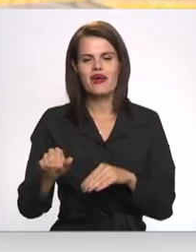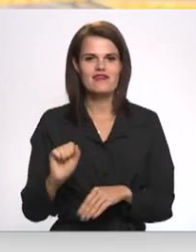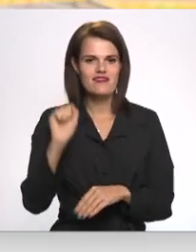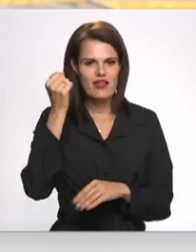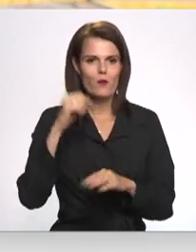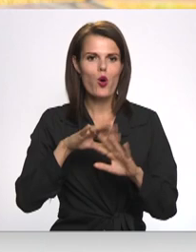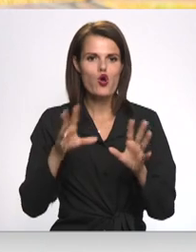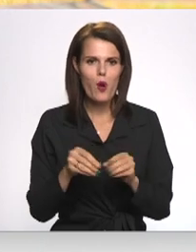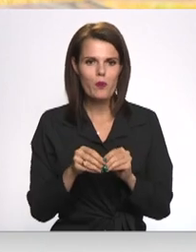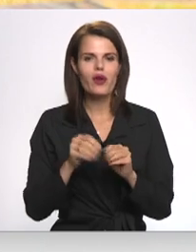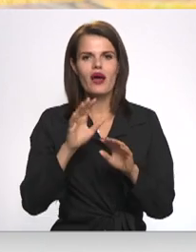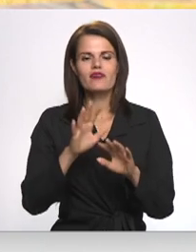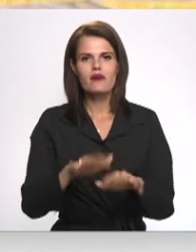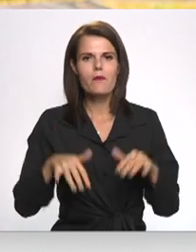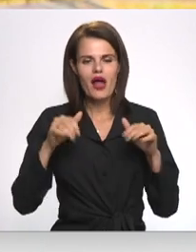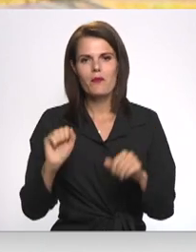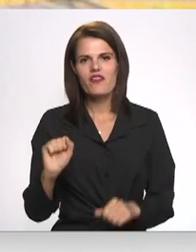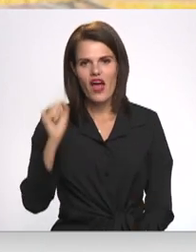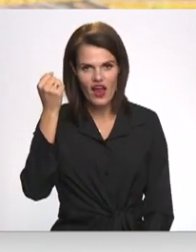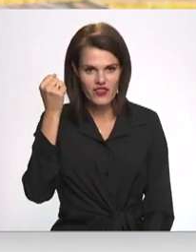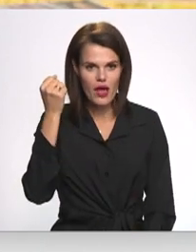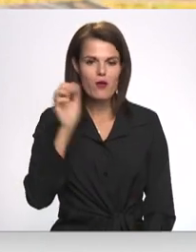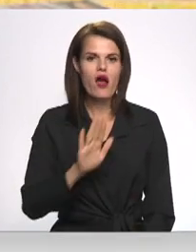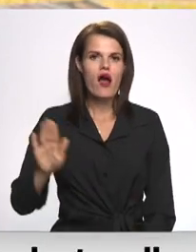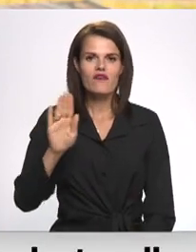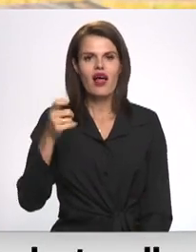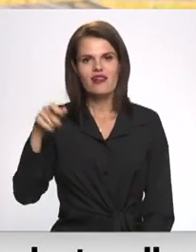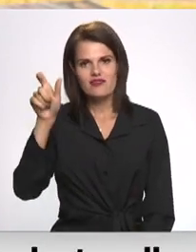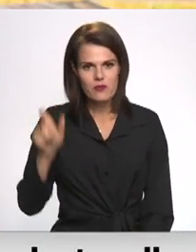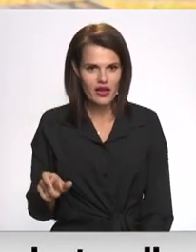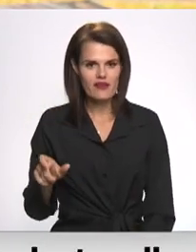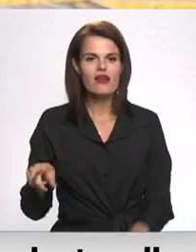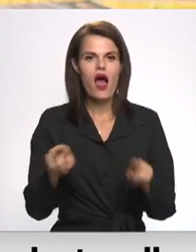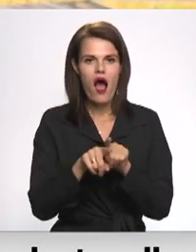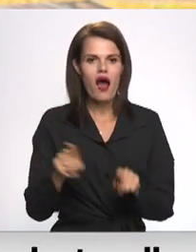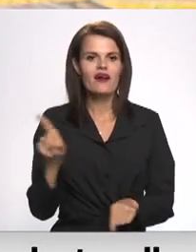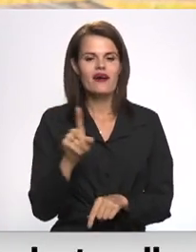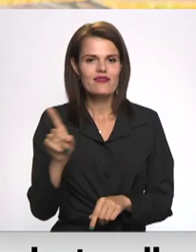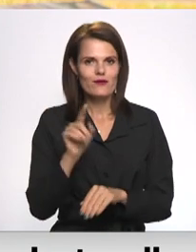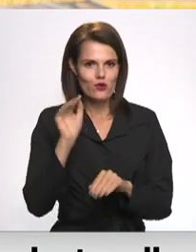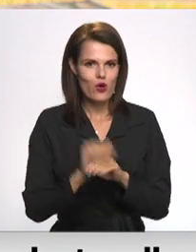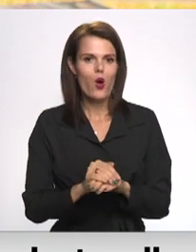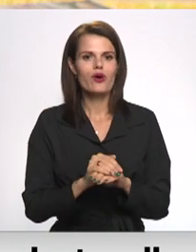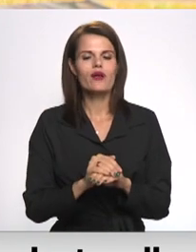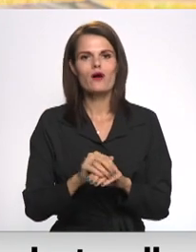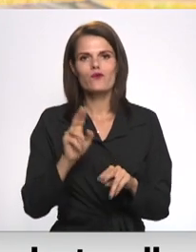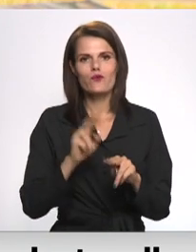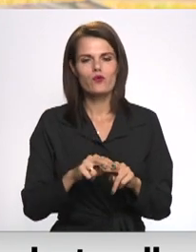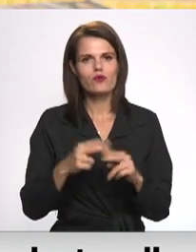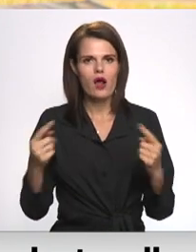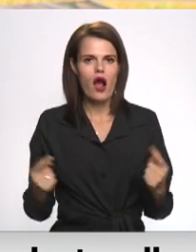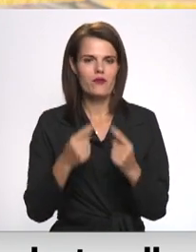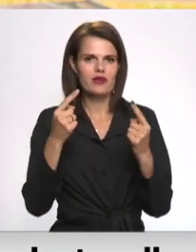demokrātijas komplekts parlamentārā demokrātijā, valsts prezidentam arī ir noteikta un